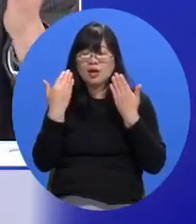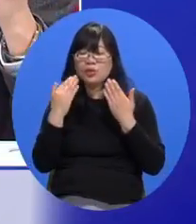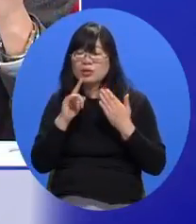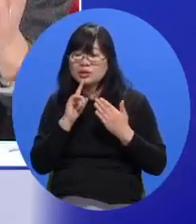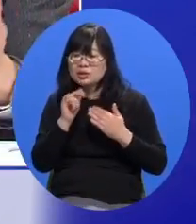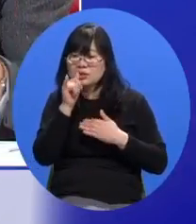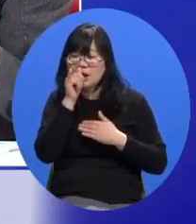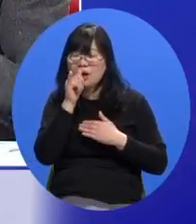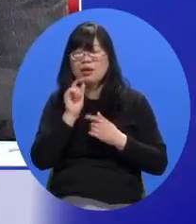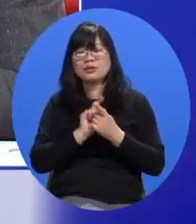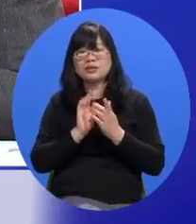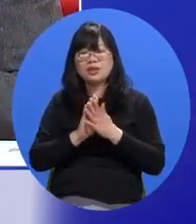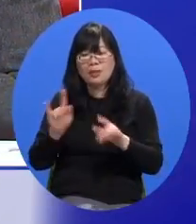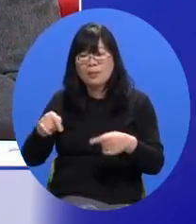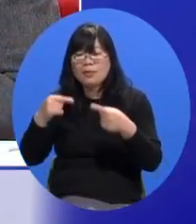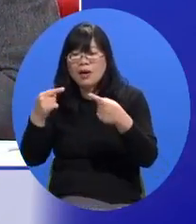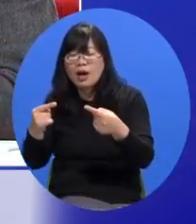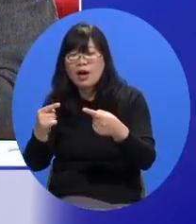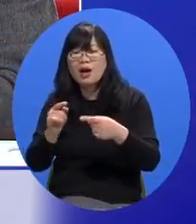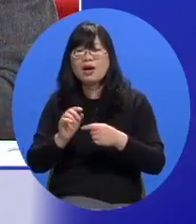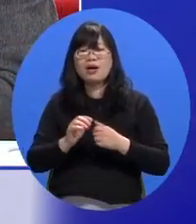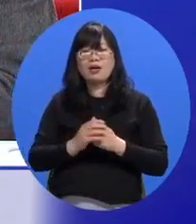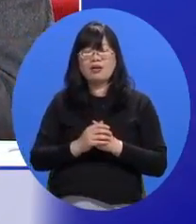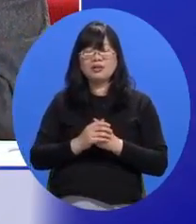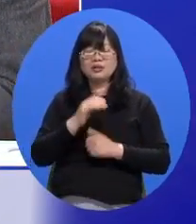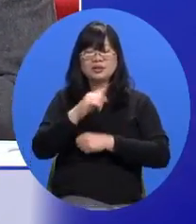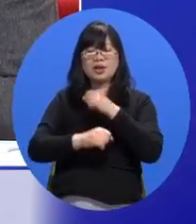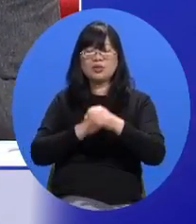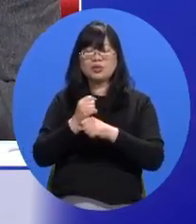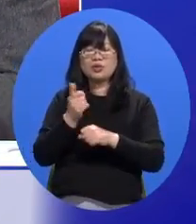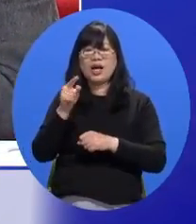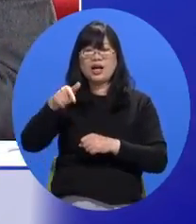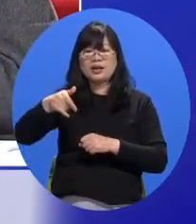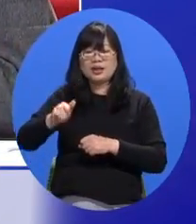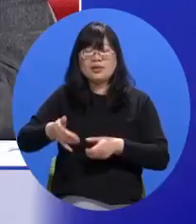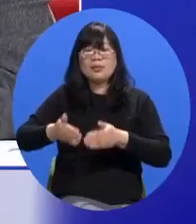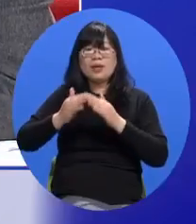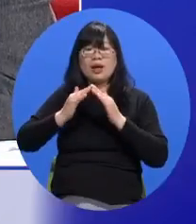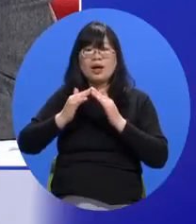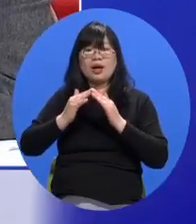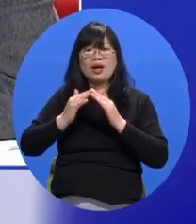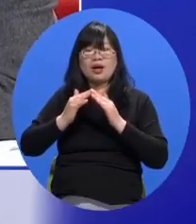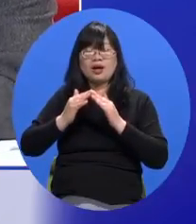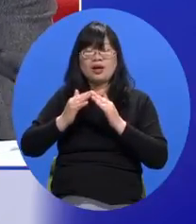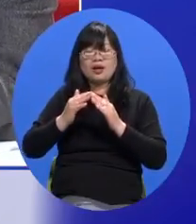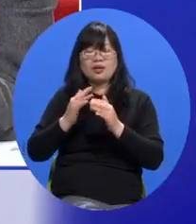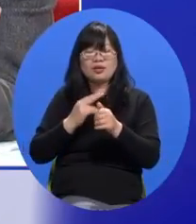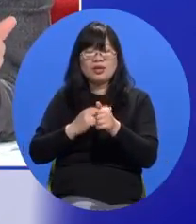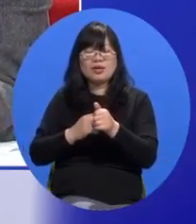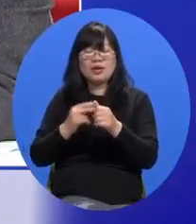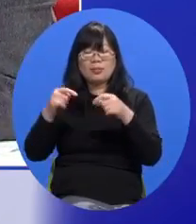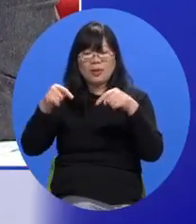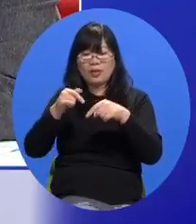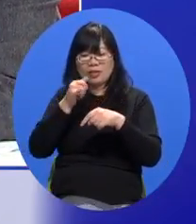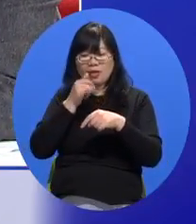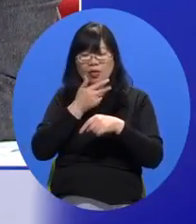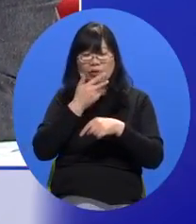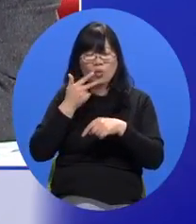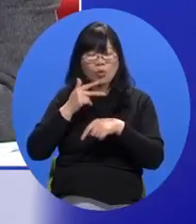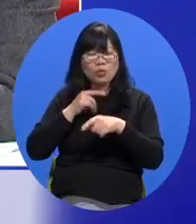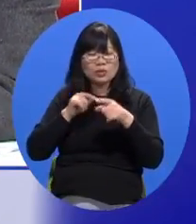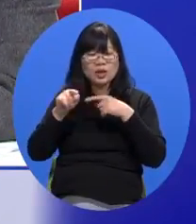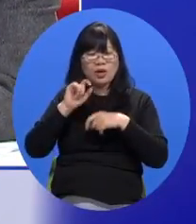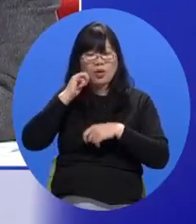직접 자유학기를 창시한 교수님하고 면담을 했습니다. 제가 영어를 잘못 알아들었을 수도 있는데 그분이 어떤 이야기를